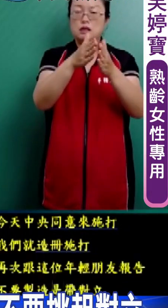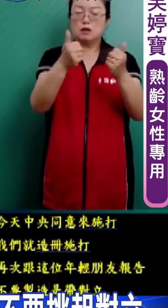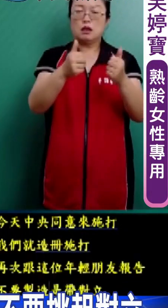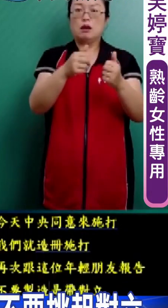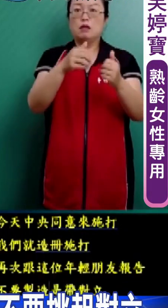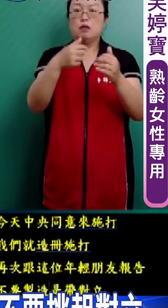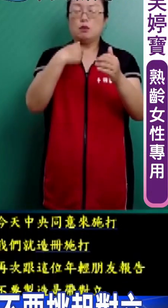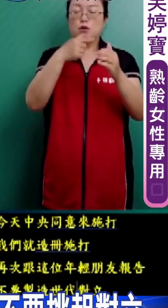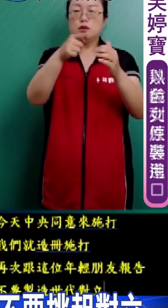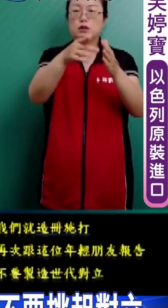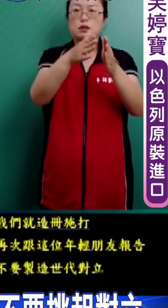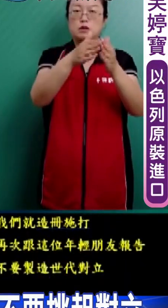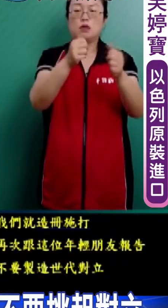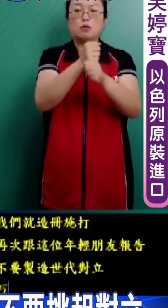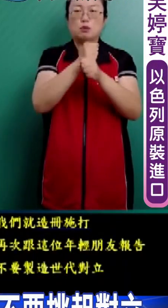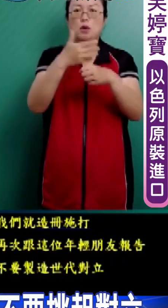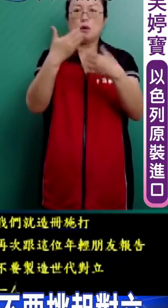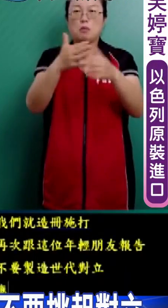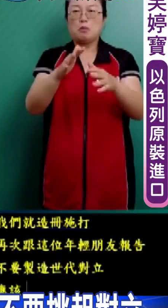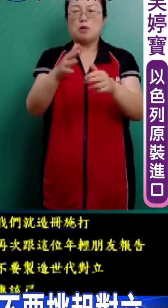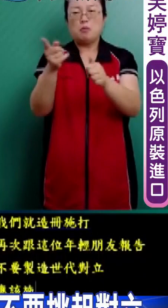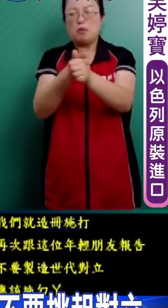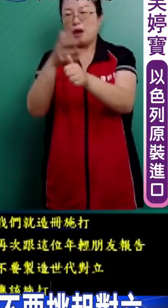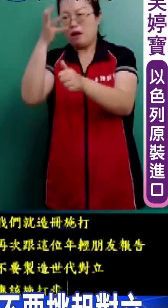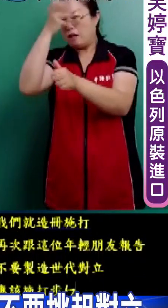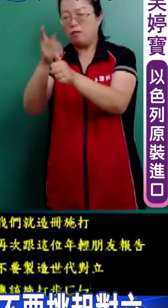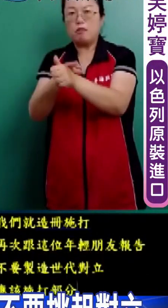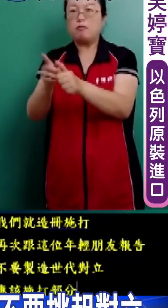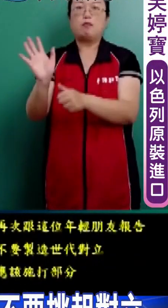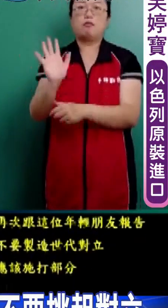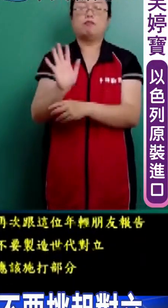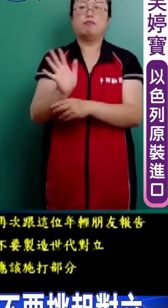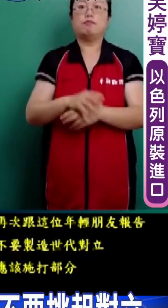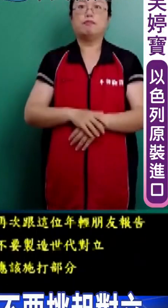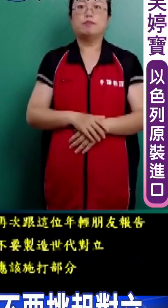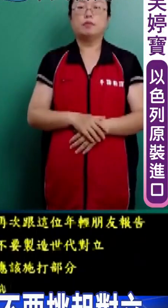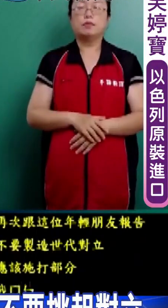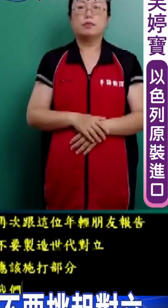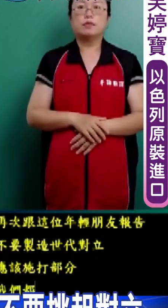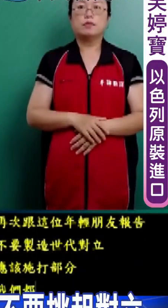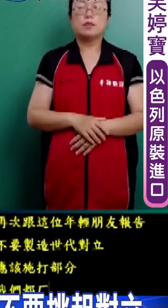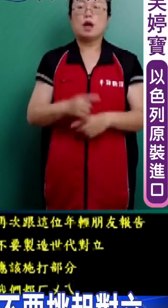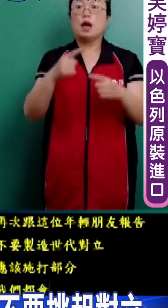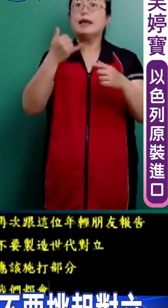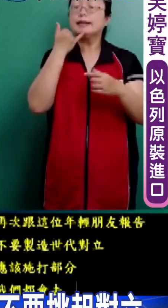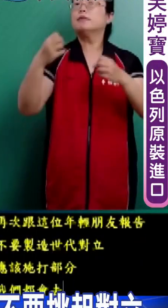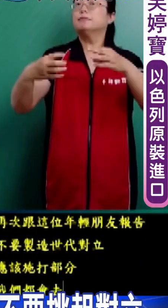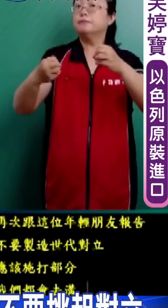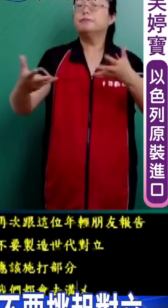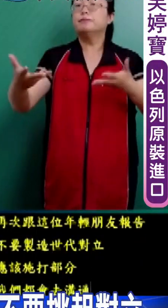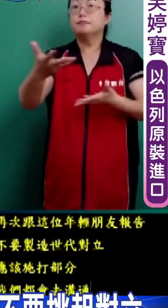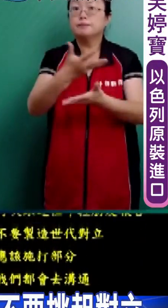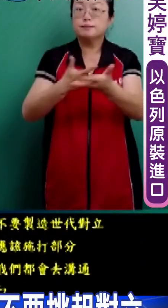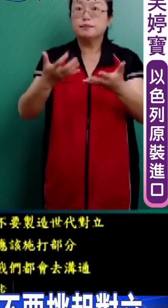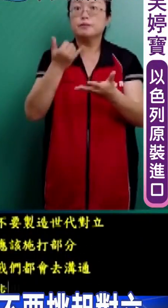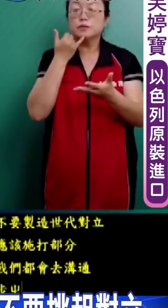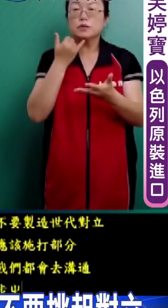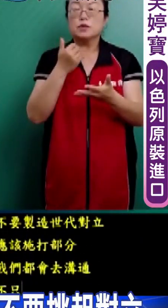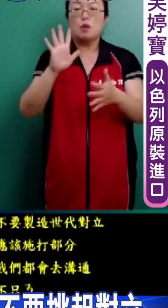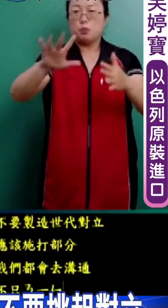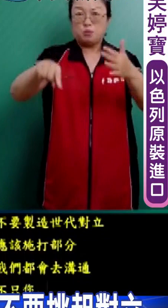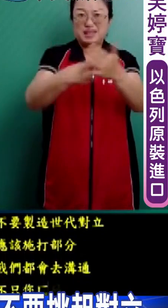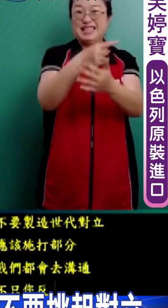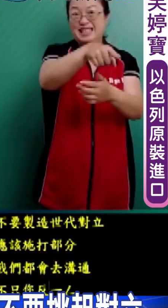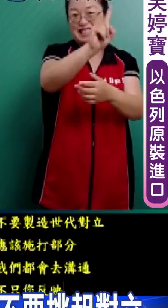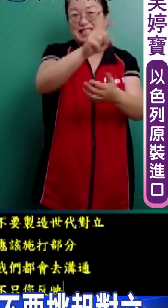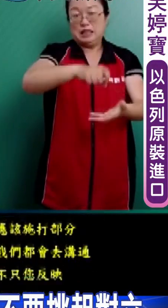分，公共政策的部分，我们都会去沟通。事实上也不止你反映这个事情，我